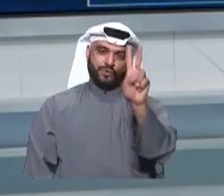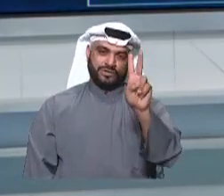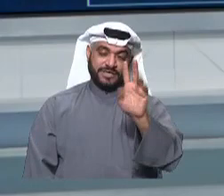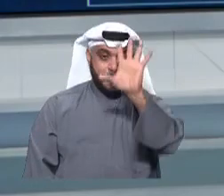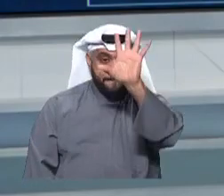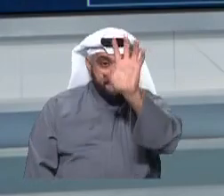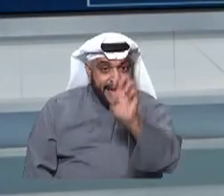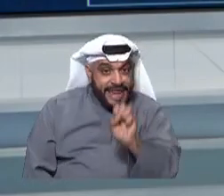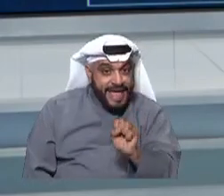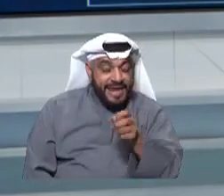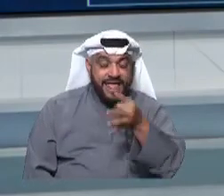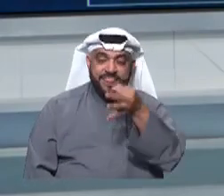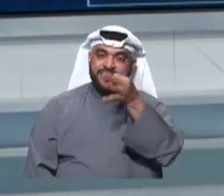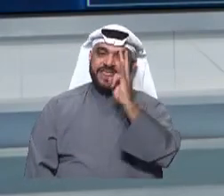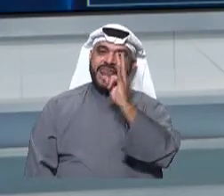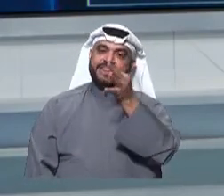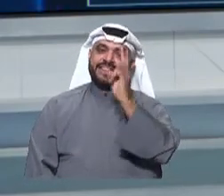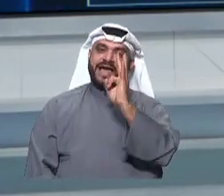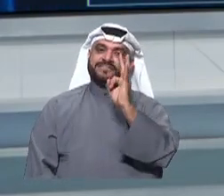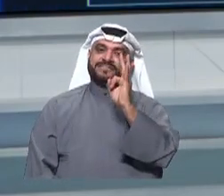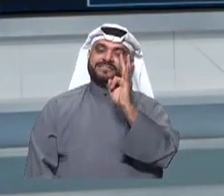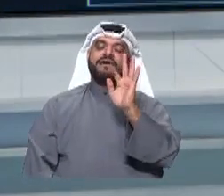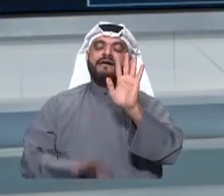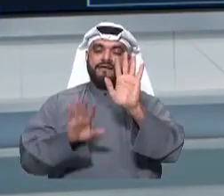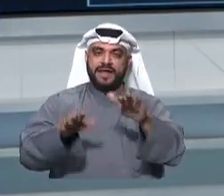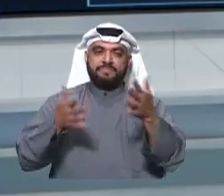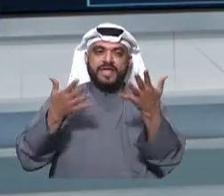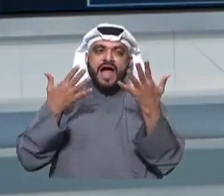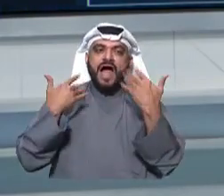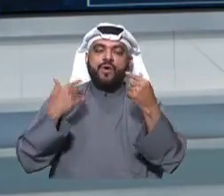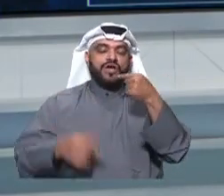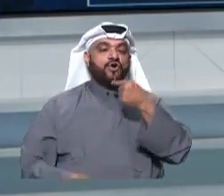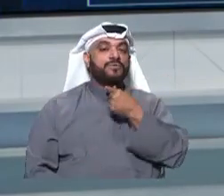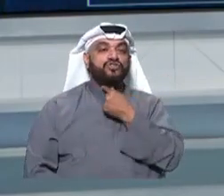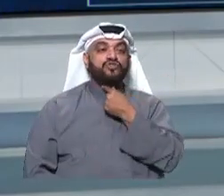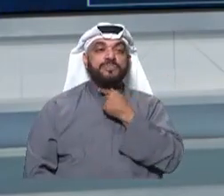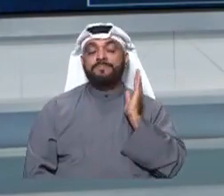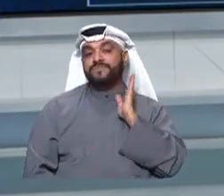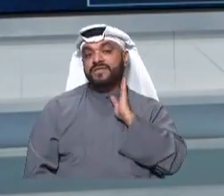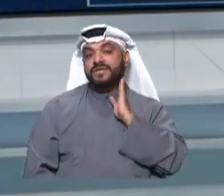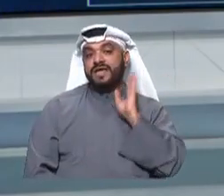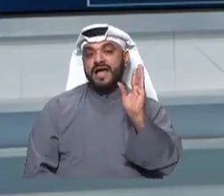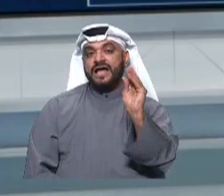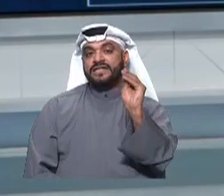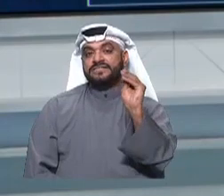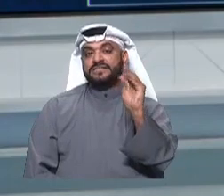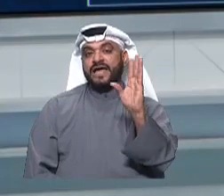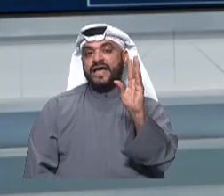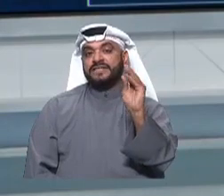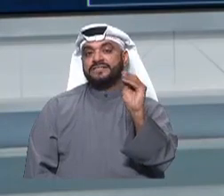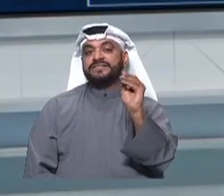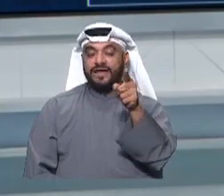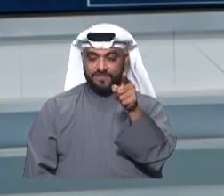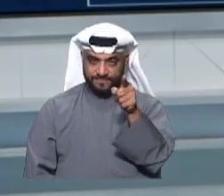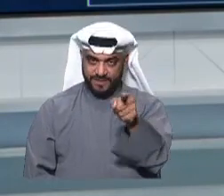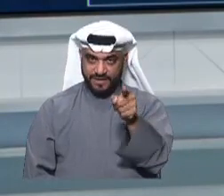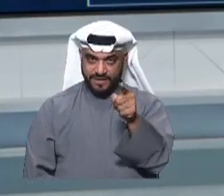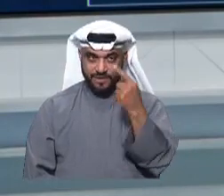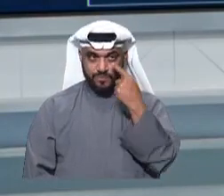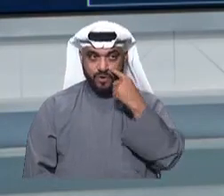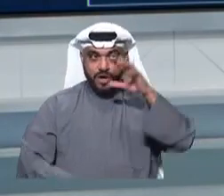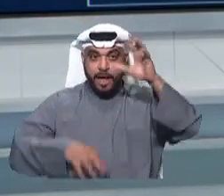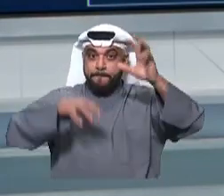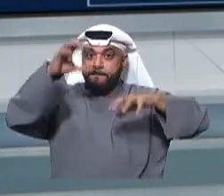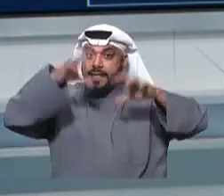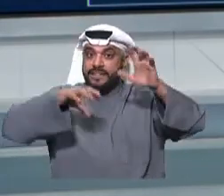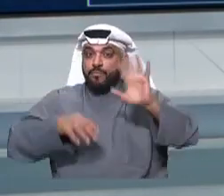13 درجة مئوية. الهواء الكوس راح يستمر في يوم الجمعة، مع أيضا استمرار في فرص الأمطار المتفرقة اللي قد تكون رعدية على